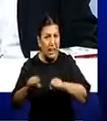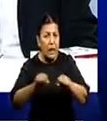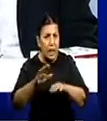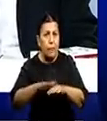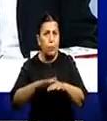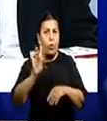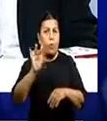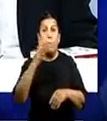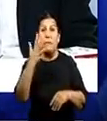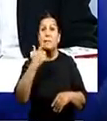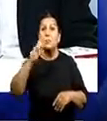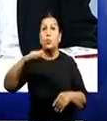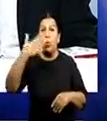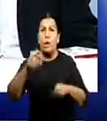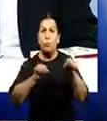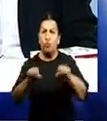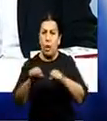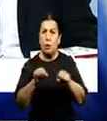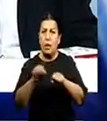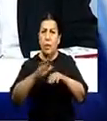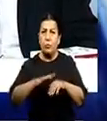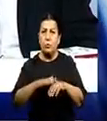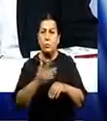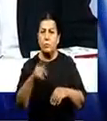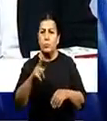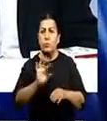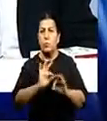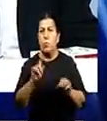diyorsak hani o 5 yılın sonundaki mücadelede belki en aksayan yan burasıdır diyebilirim.